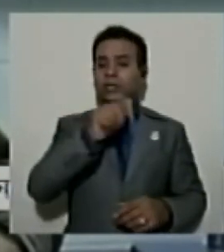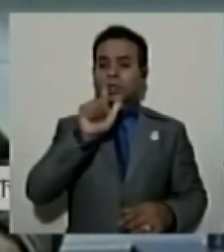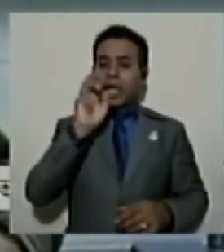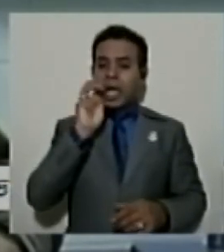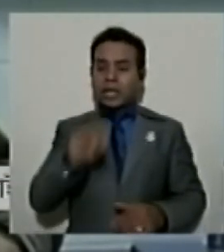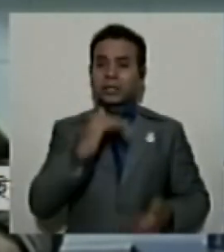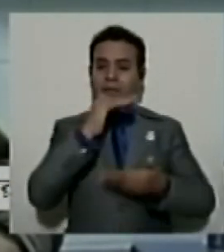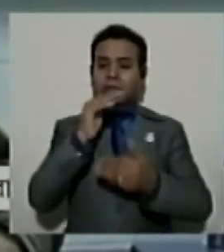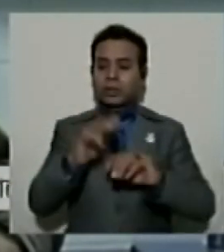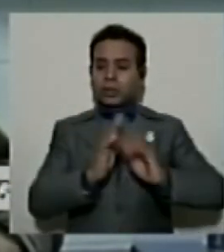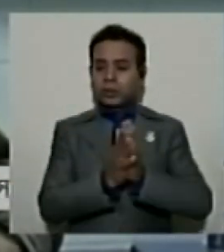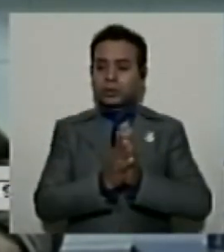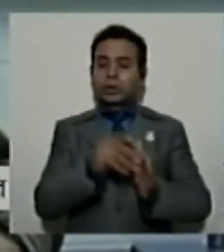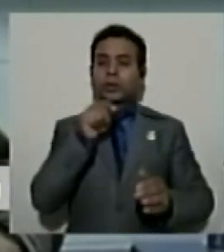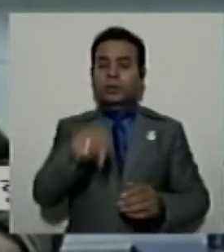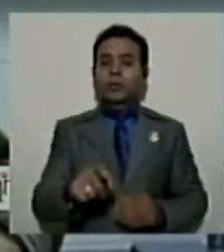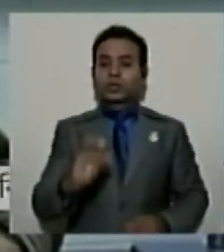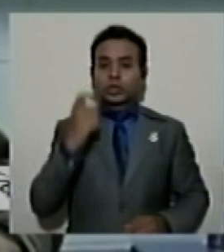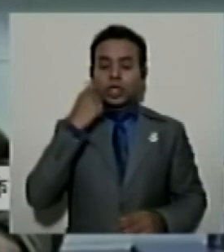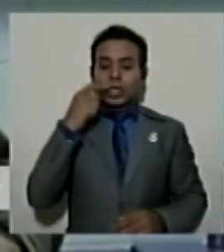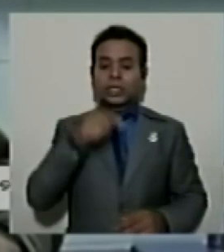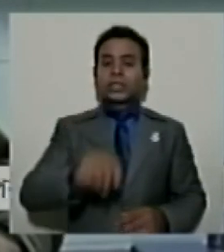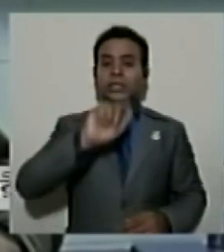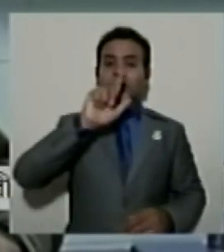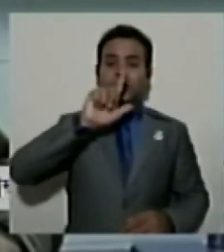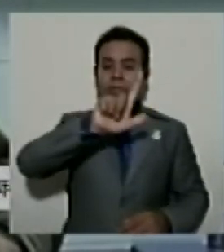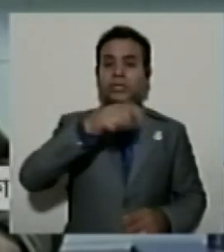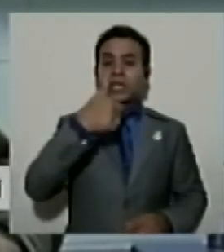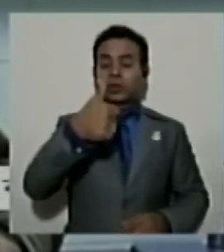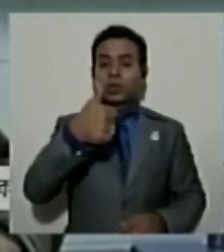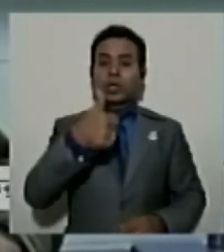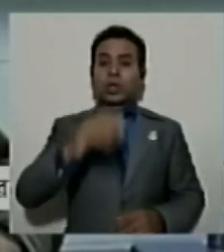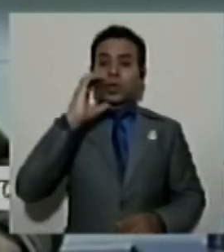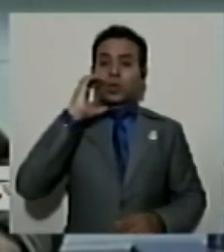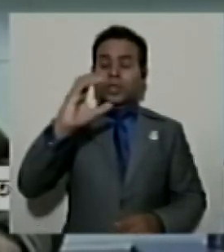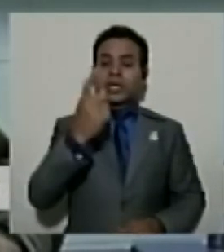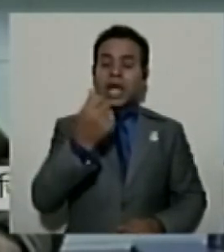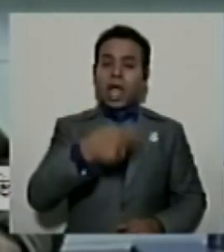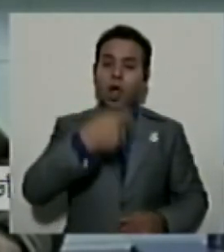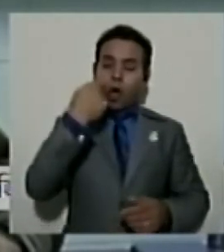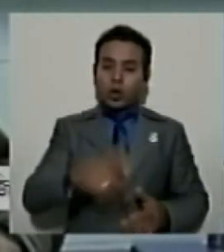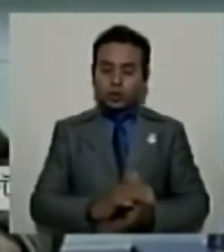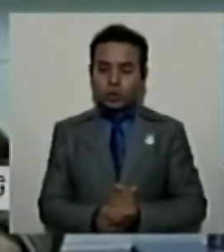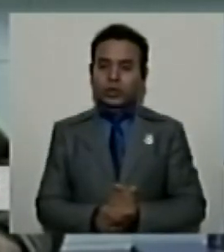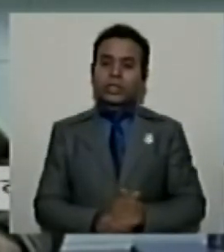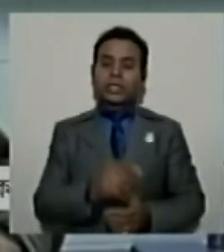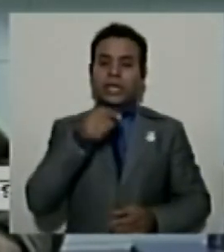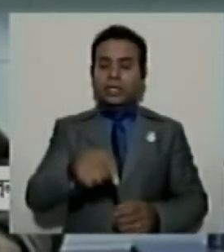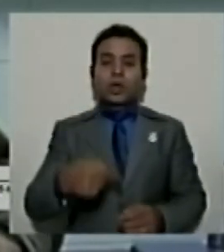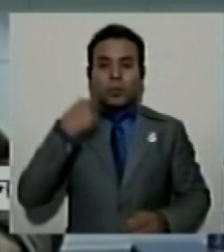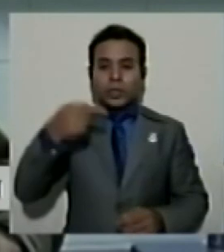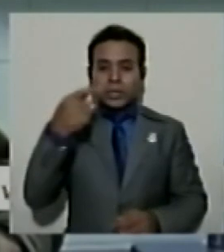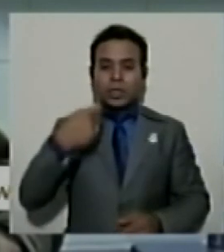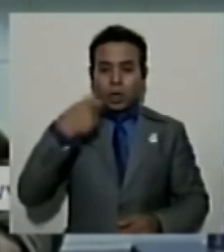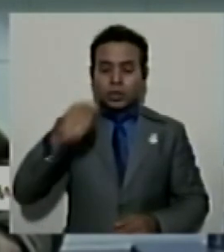বলি শুধু PPE বিতরণের যে অর্থ সেটাও প্রায় 7 থেকে 8 কোটি টাকা। আমি অন্যান্য যে সামগ্রী সেগুলো আমি এখানে